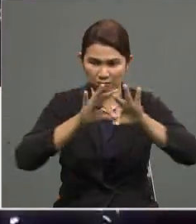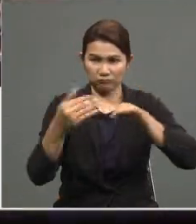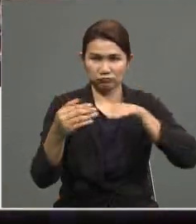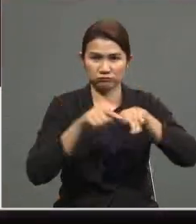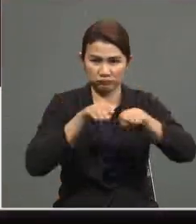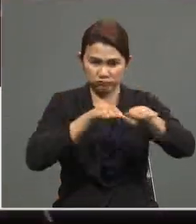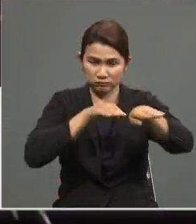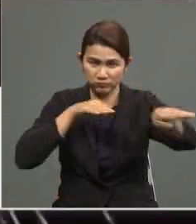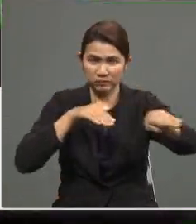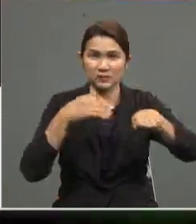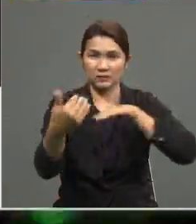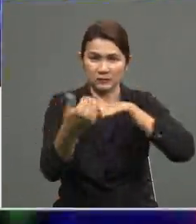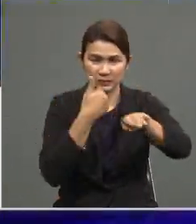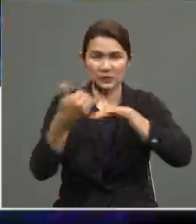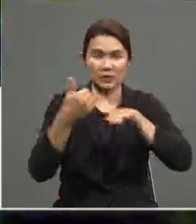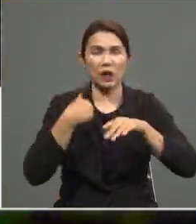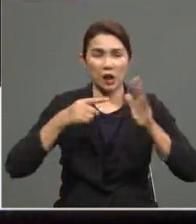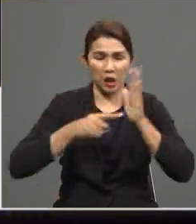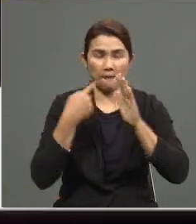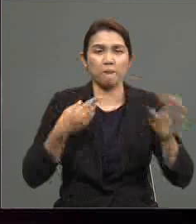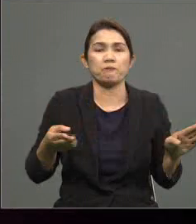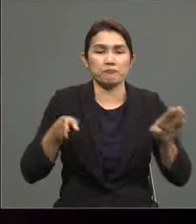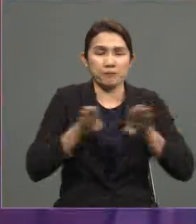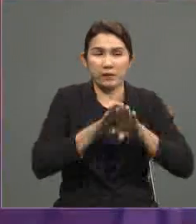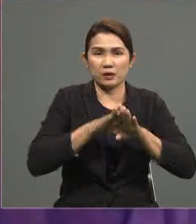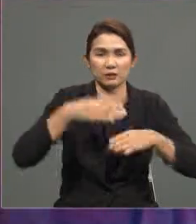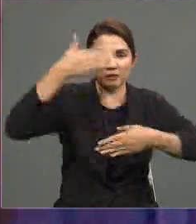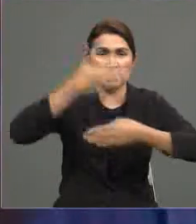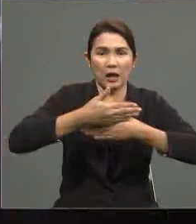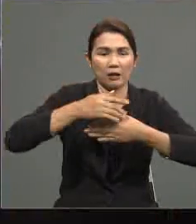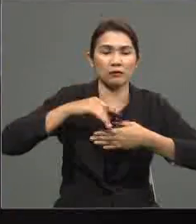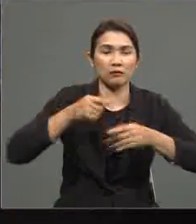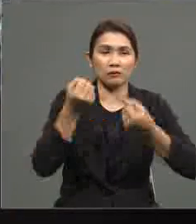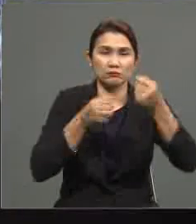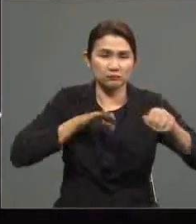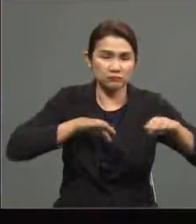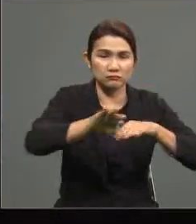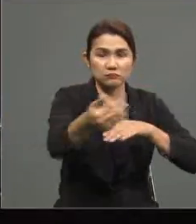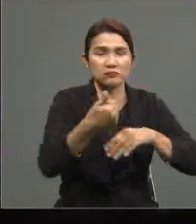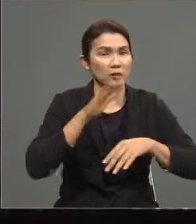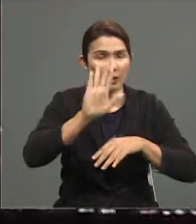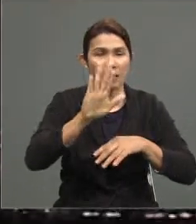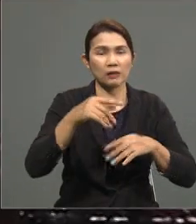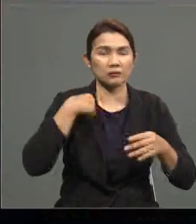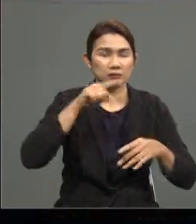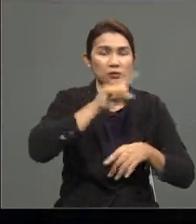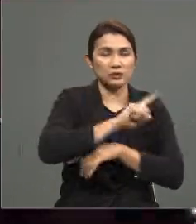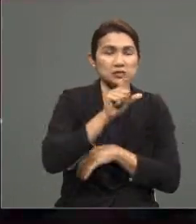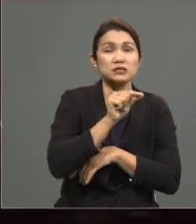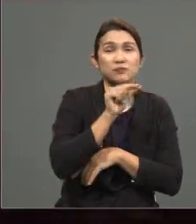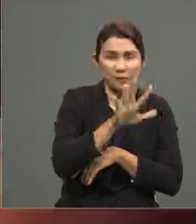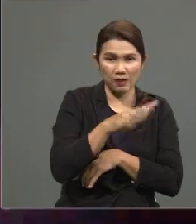ปิดถนนเริ่มกันตั้งแต่เวลา 15:00นถึง 2400นจากที่บริเวณวงเวียนปลาโลมานะคะไปตามถนนเลียบชัยหาด